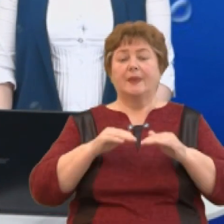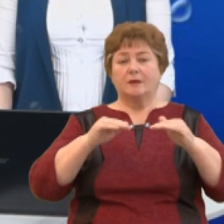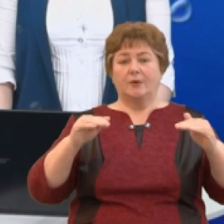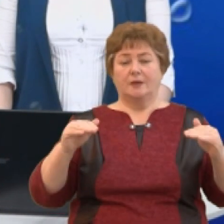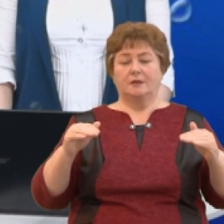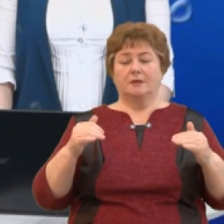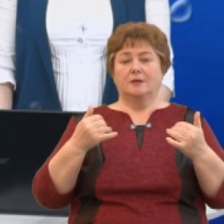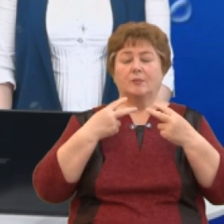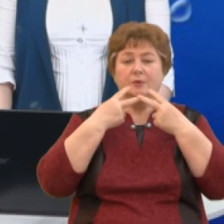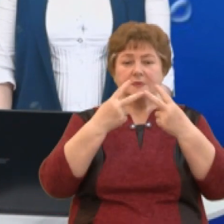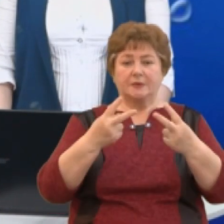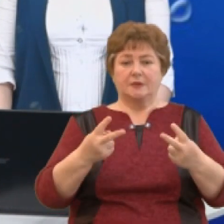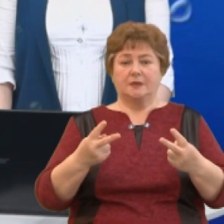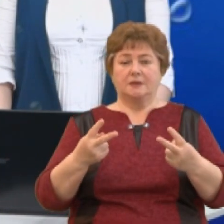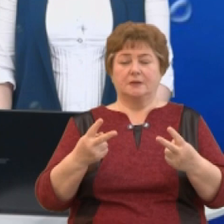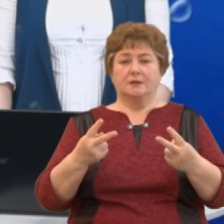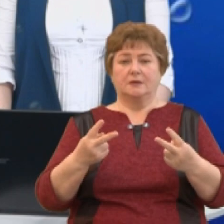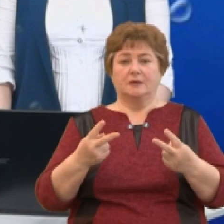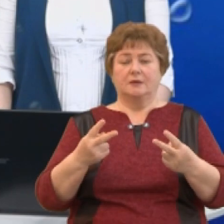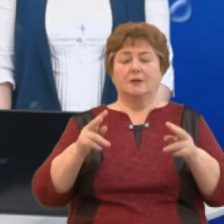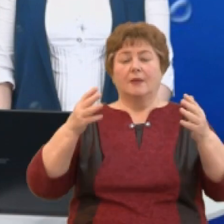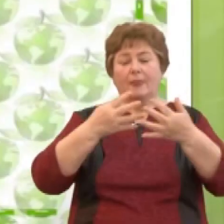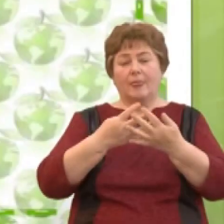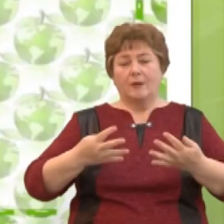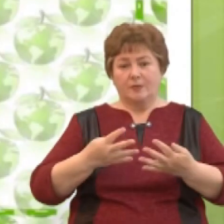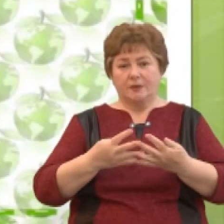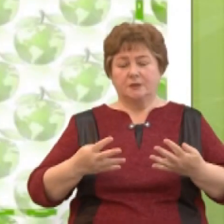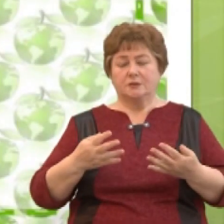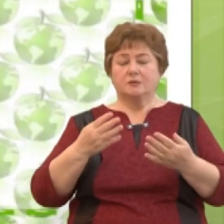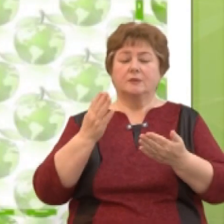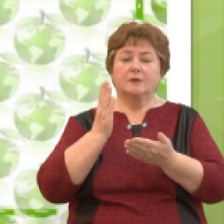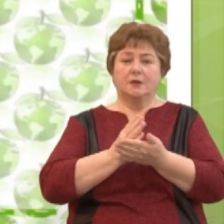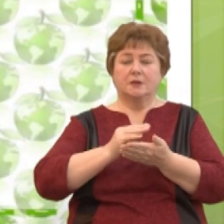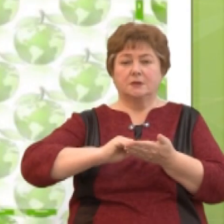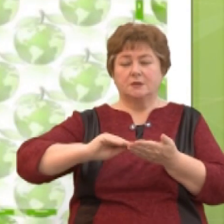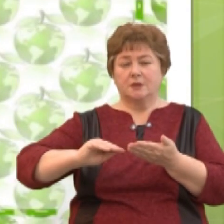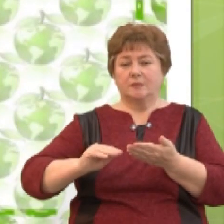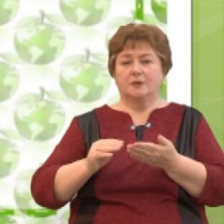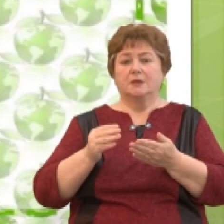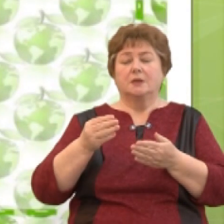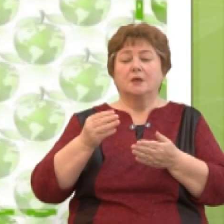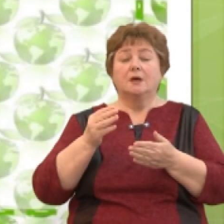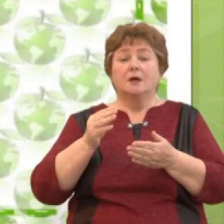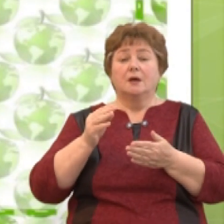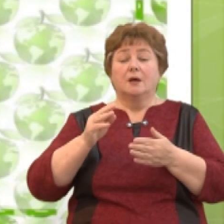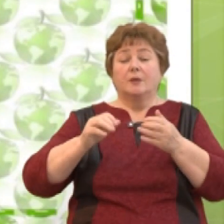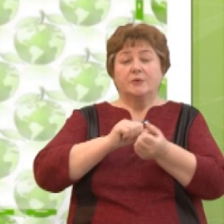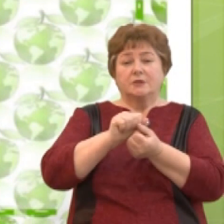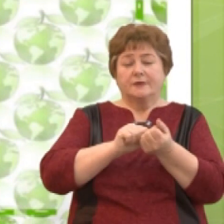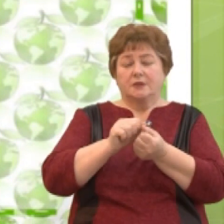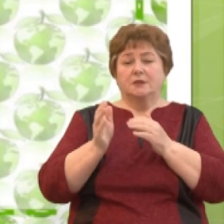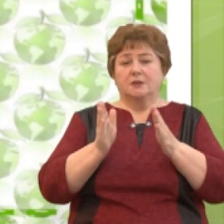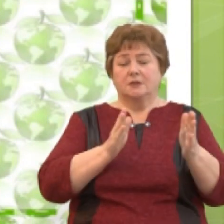Ребята, посмотрите на таблицу, там отображена наша пищеварительная